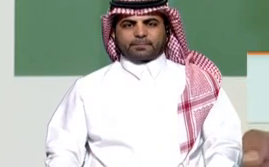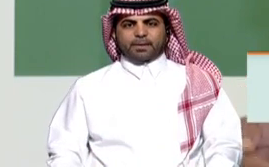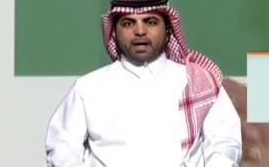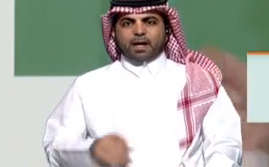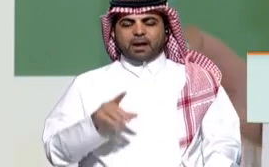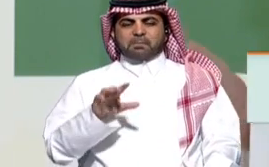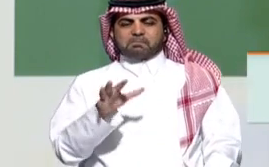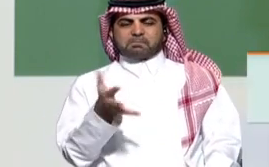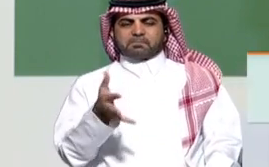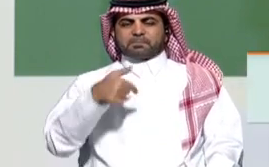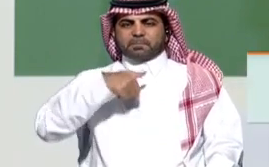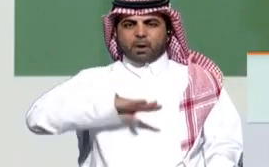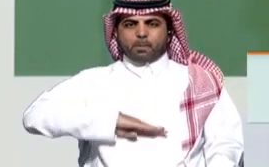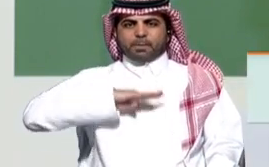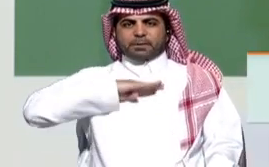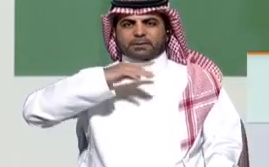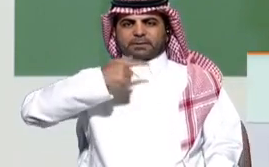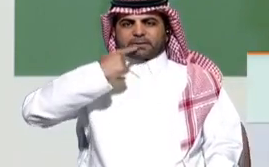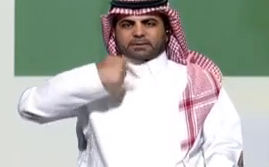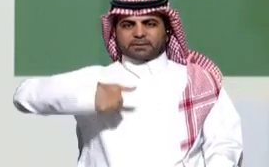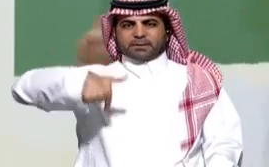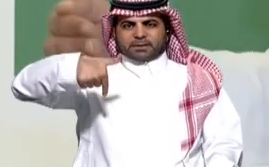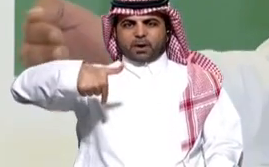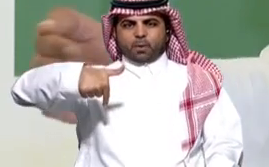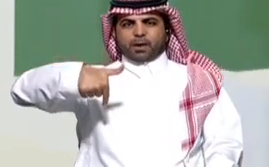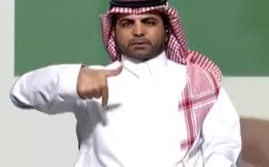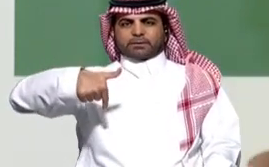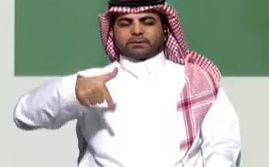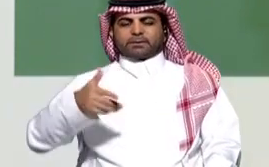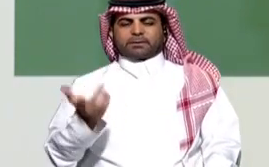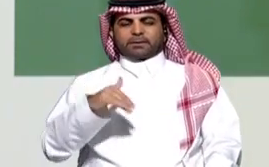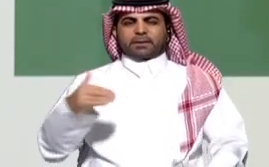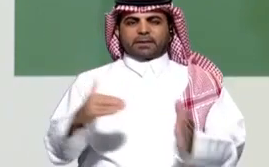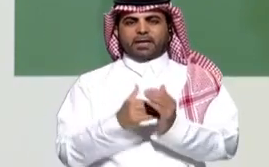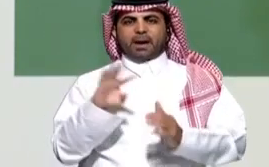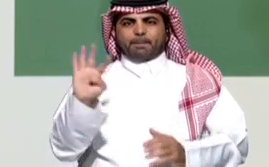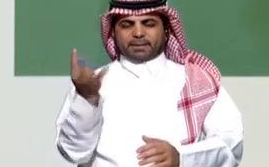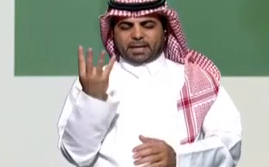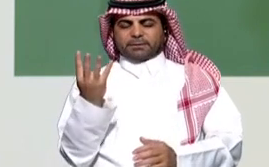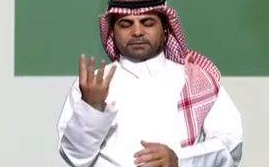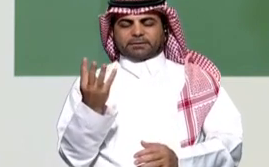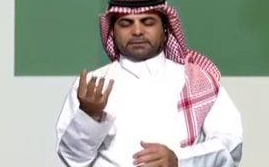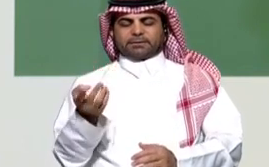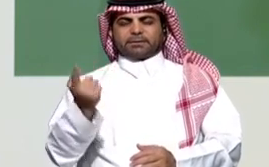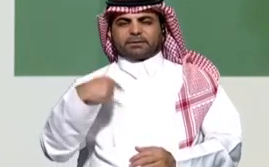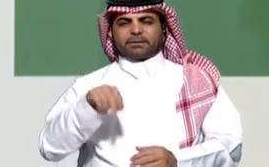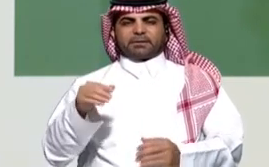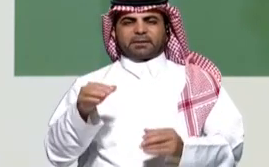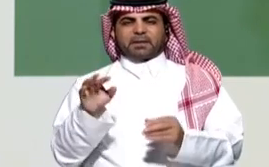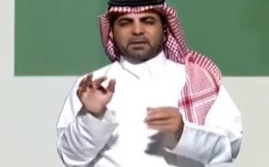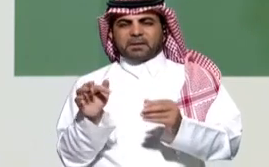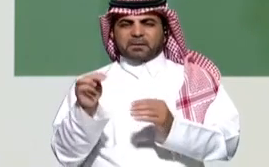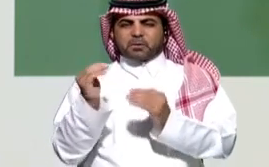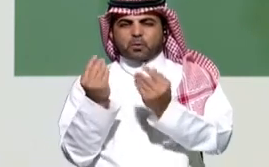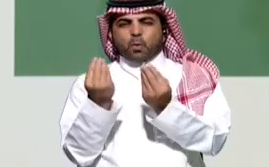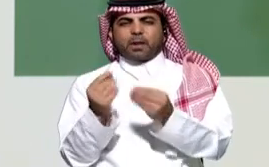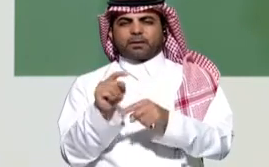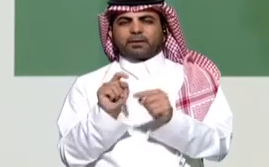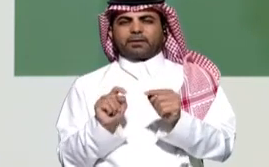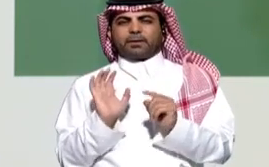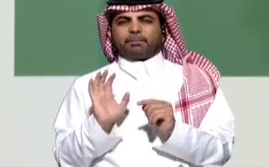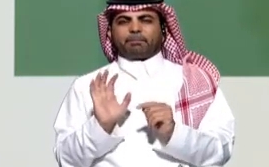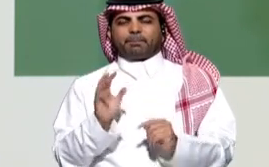من 6 سنوات في العمر إلى 14 سنة موجود، وهذه الفئات